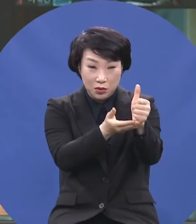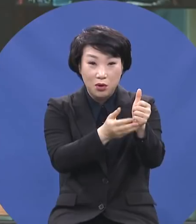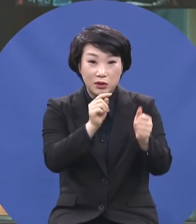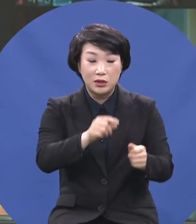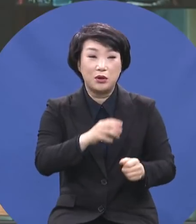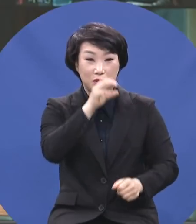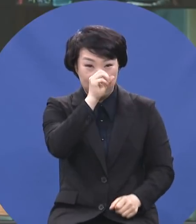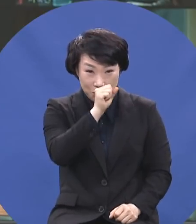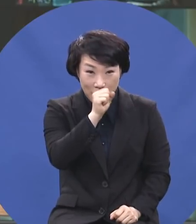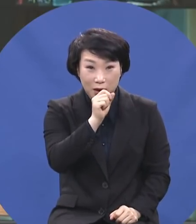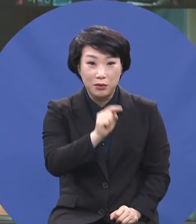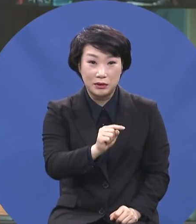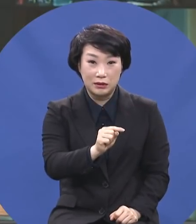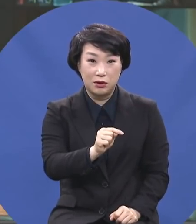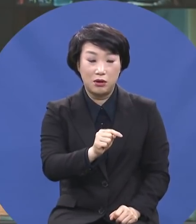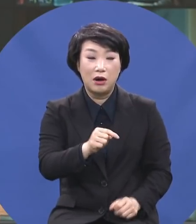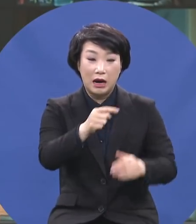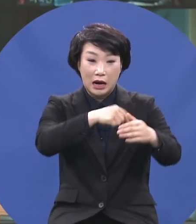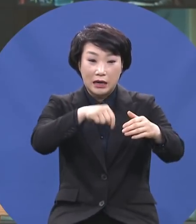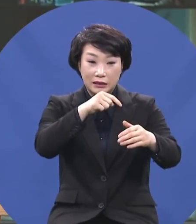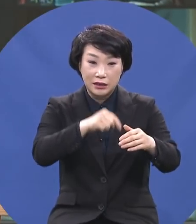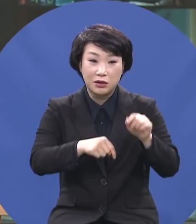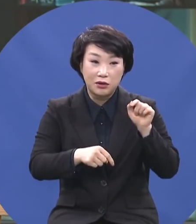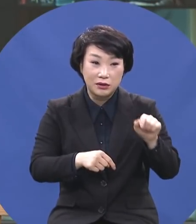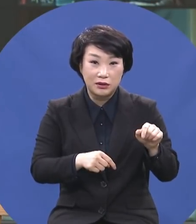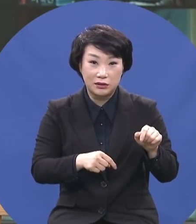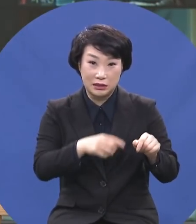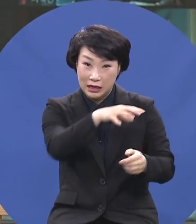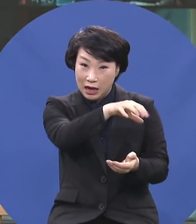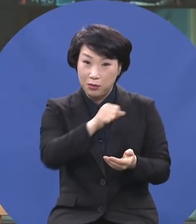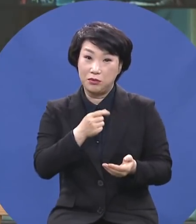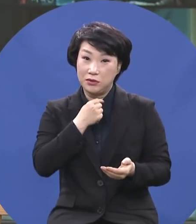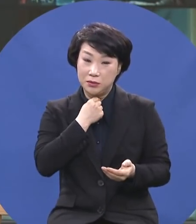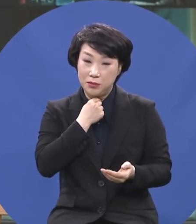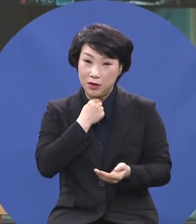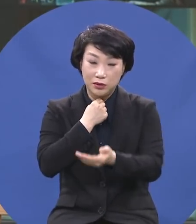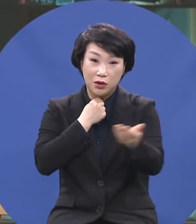그것들을 좋아하고 그것들 속에서 그것들을 가지려